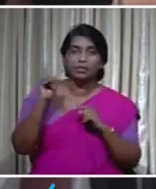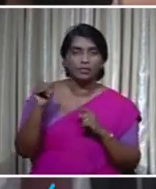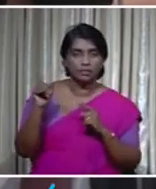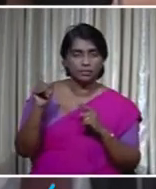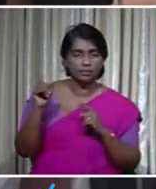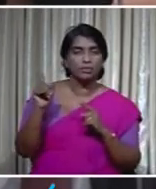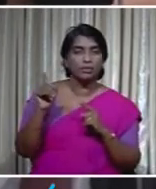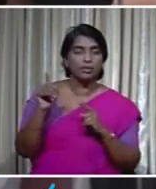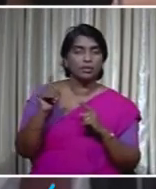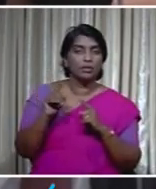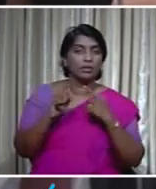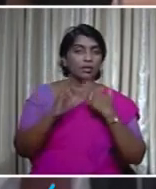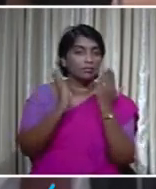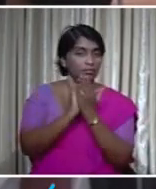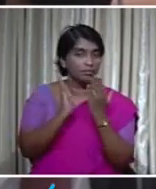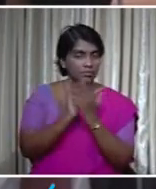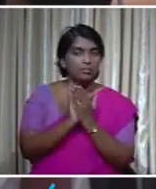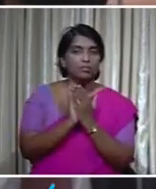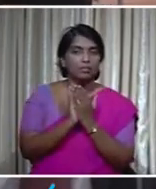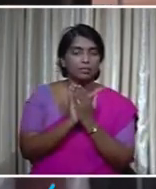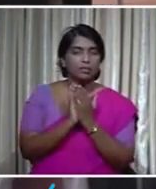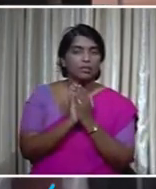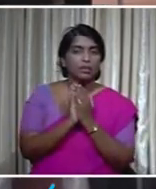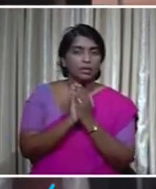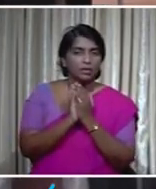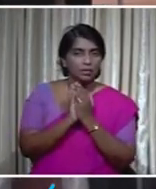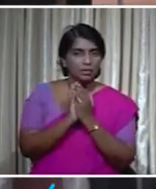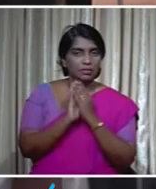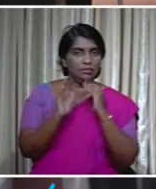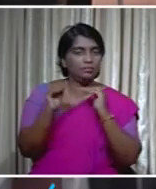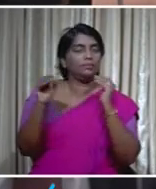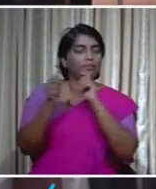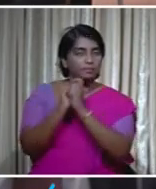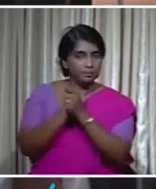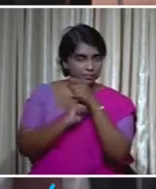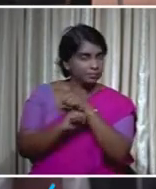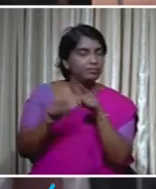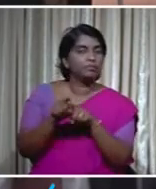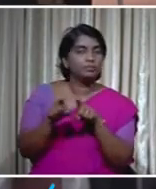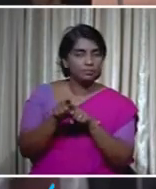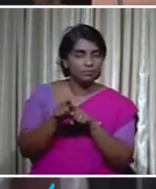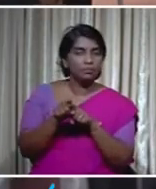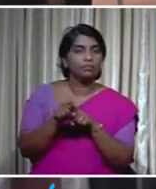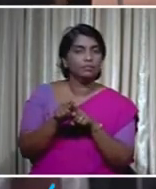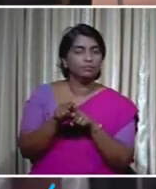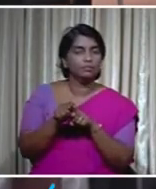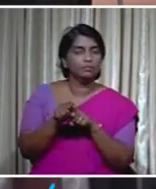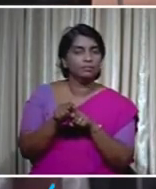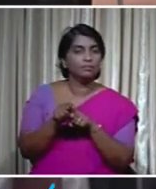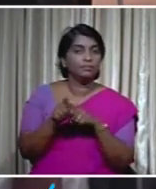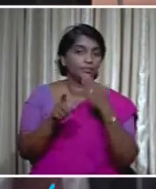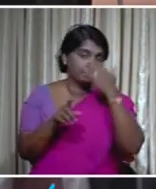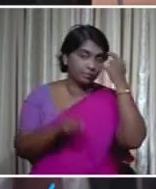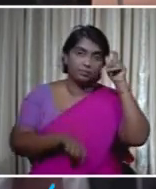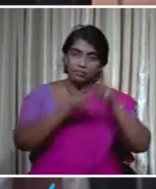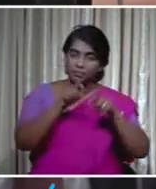மாற்றப்பட வேண்டும். அதன் மூலம்தான் இந்த தமிழ் கல்வியலாளர்கள் தங்களுடைய முகாமைத்துவ கல்வியையோ அல்லது கல்வியல் துறையிலே ஒரு சரியான மாற்றத்தை கொண்டு வர